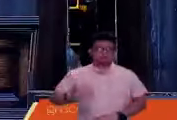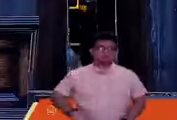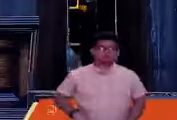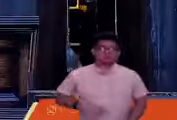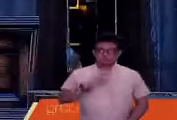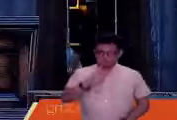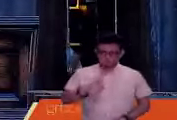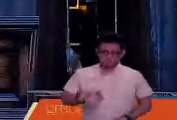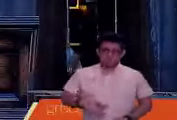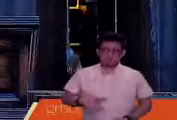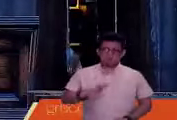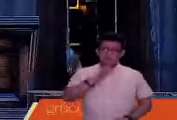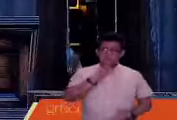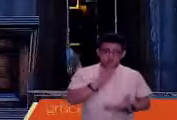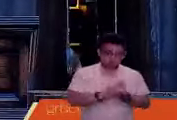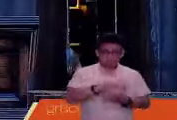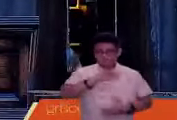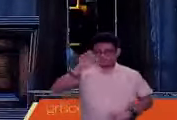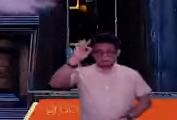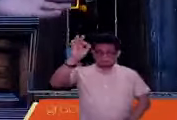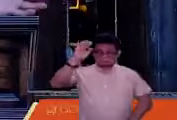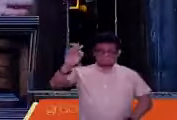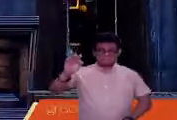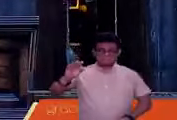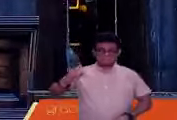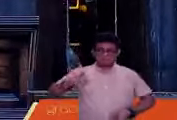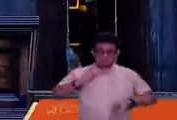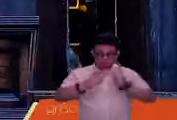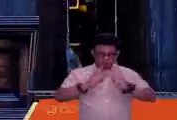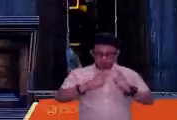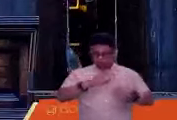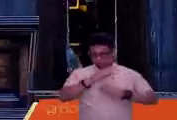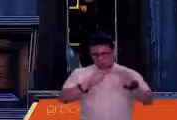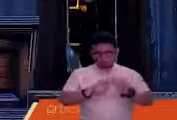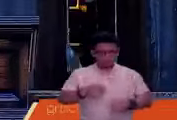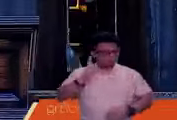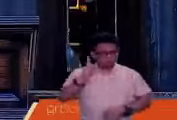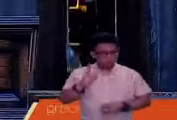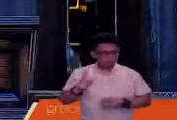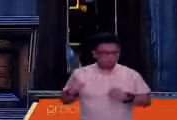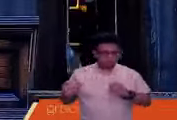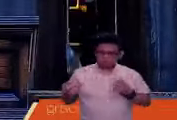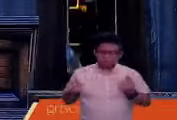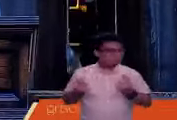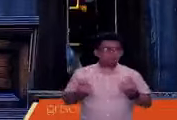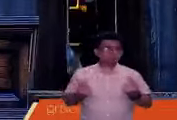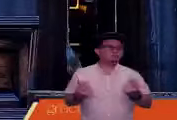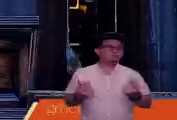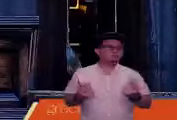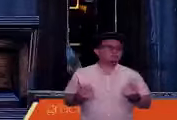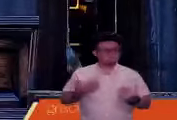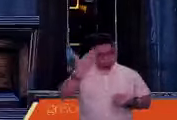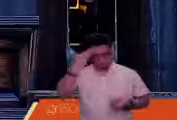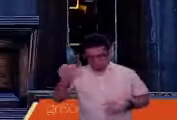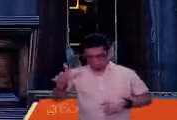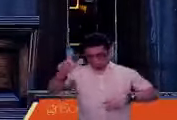atong buhaton diri? Because we really don't know what to do. You don't know the language.